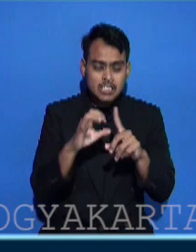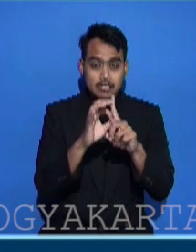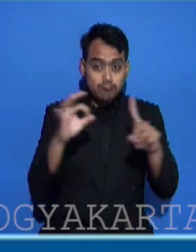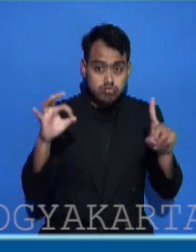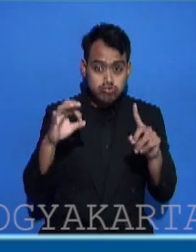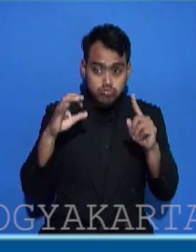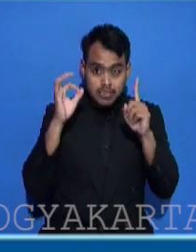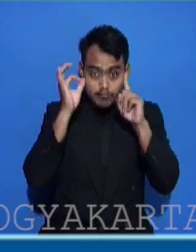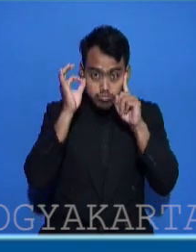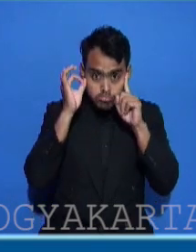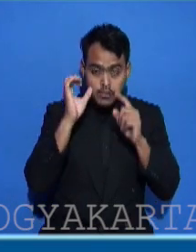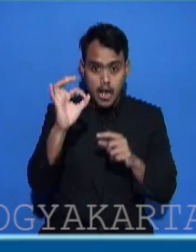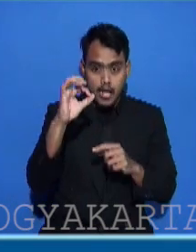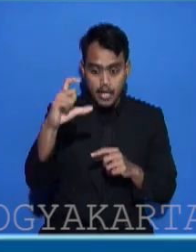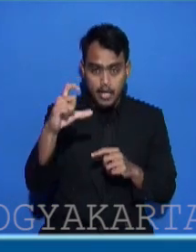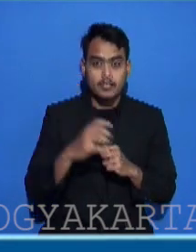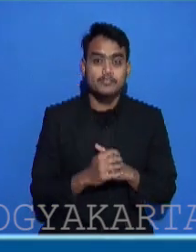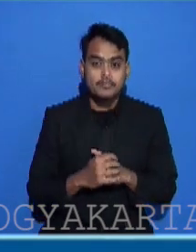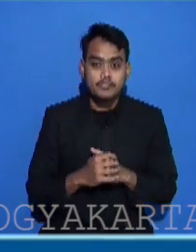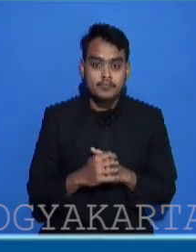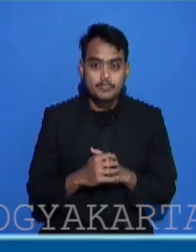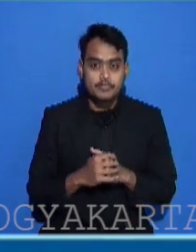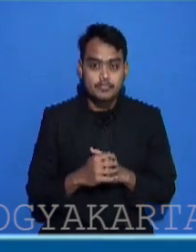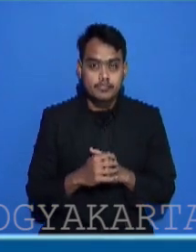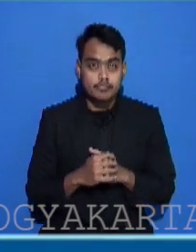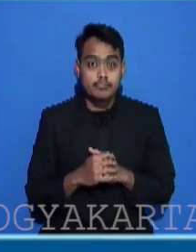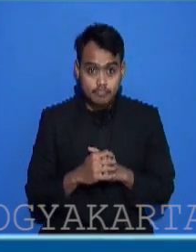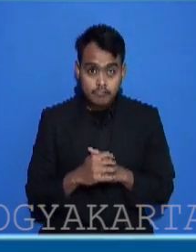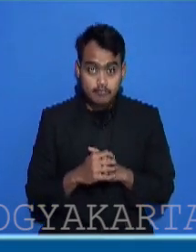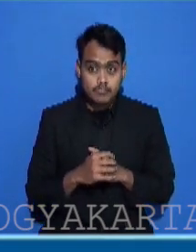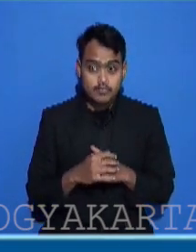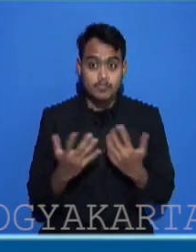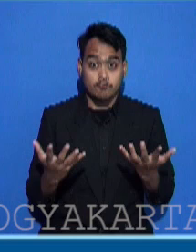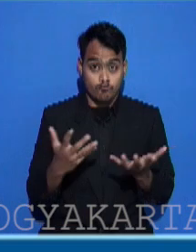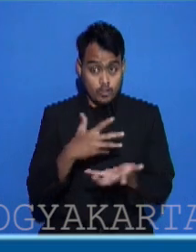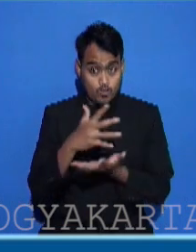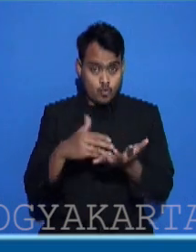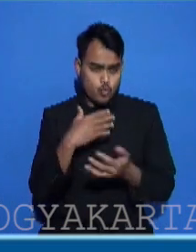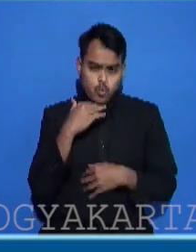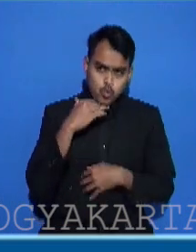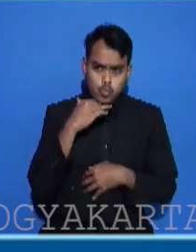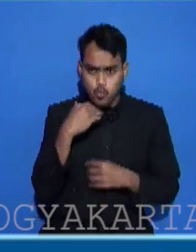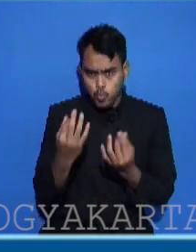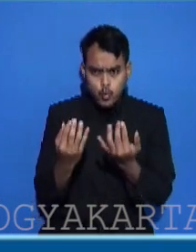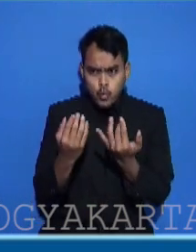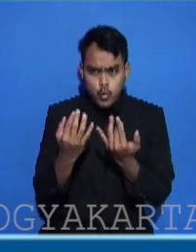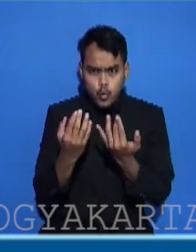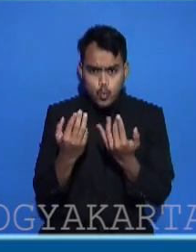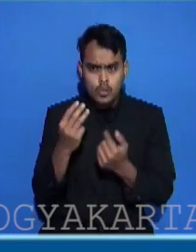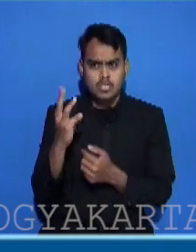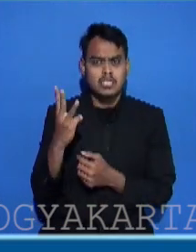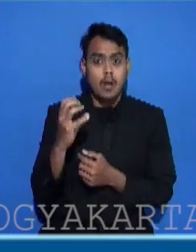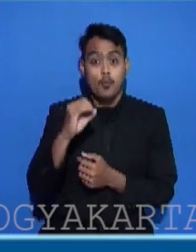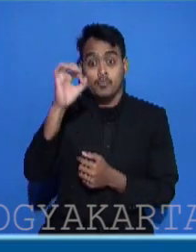setengah jam dan ingkang salajengipun nomor kali niku saged setengah jam. Dale kan